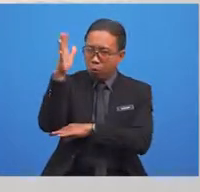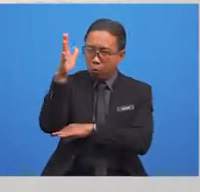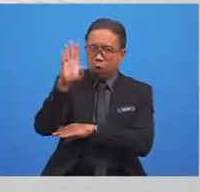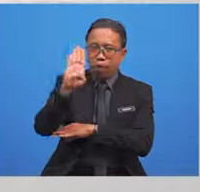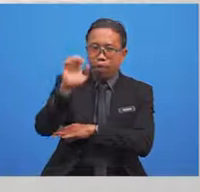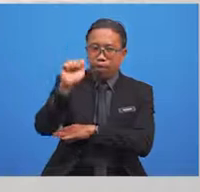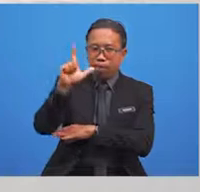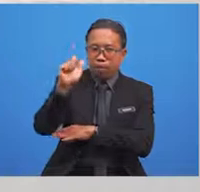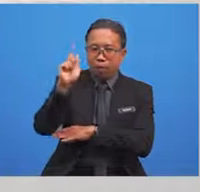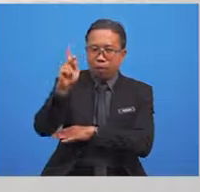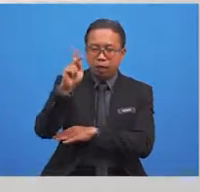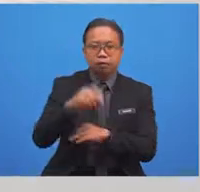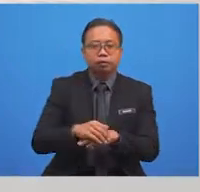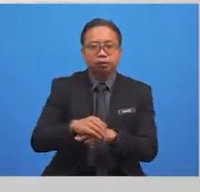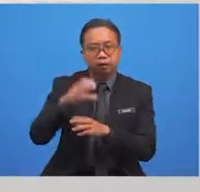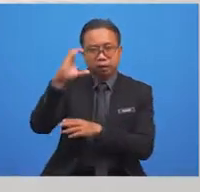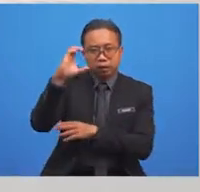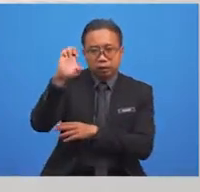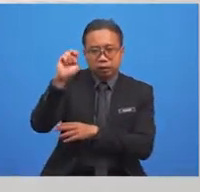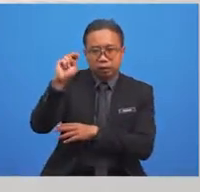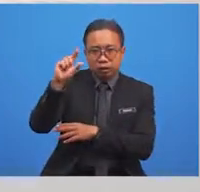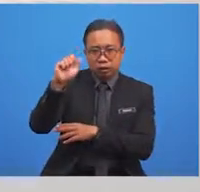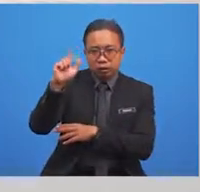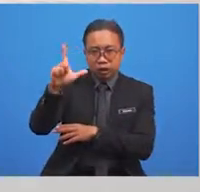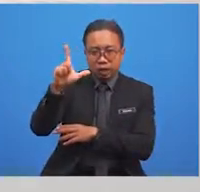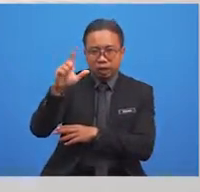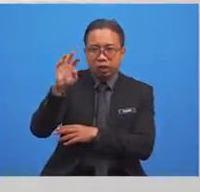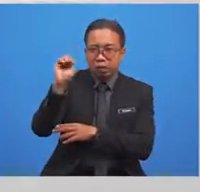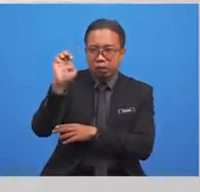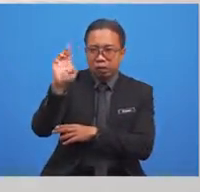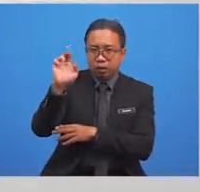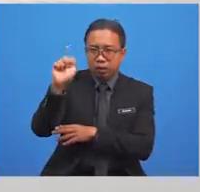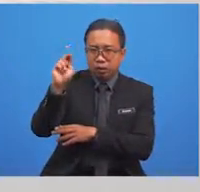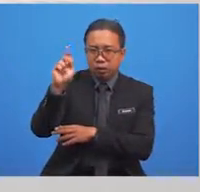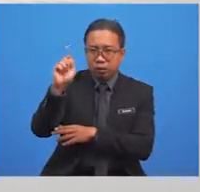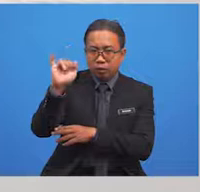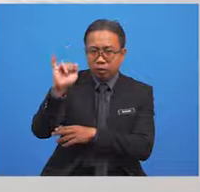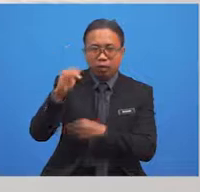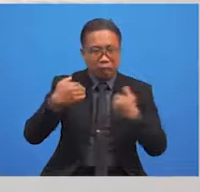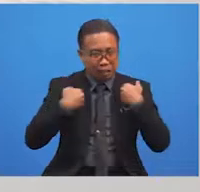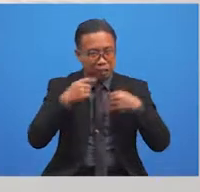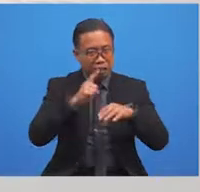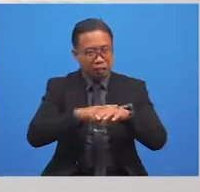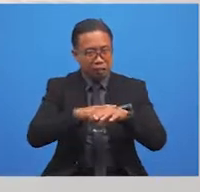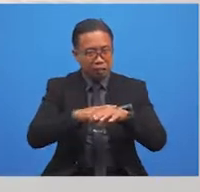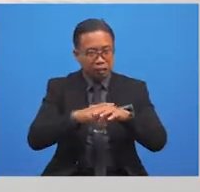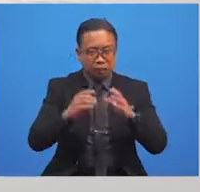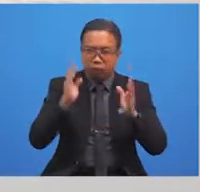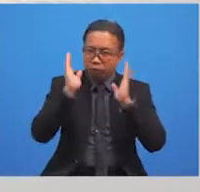seperti balau, cengal, keruing dan meranti yang terdapat di semenanjung